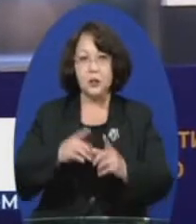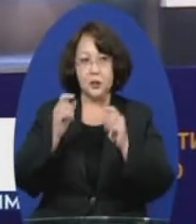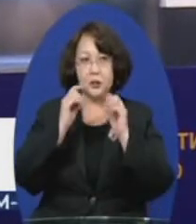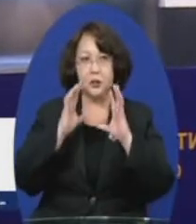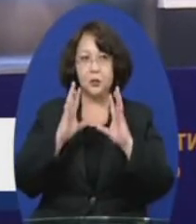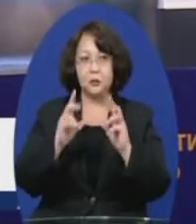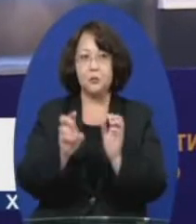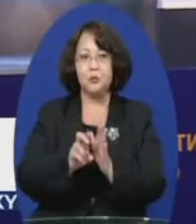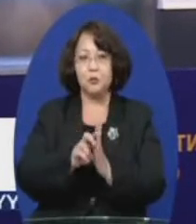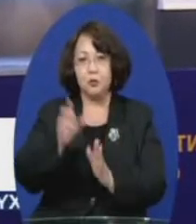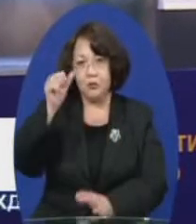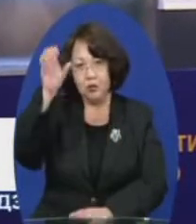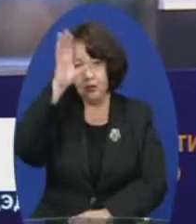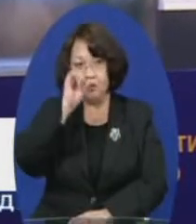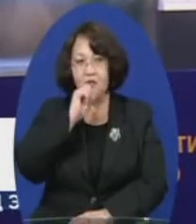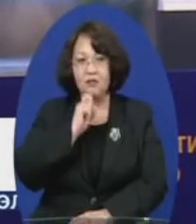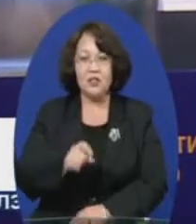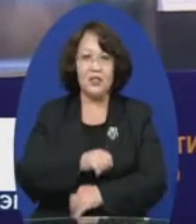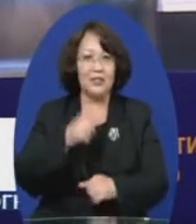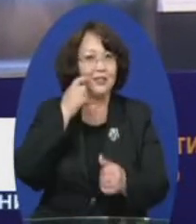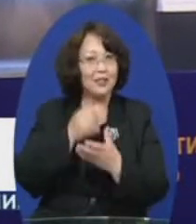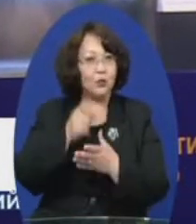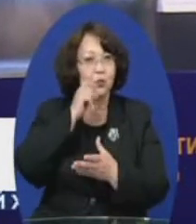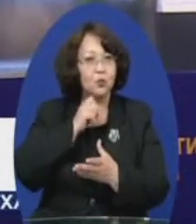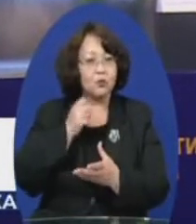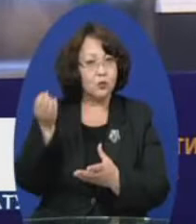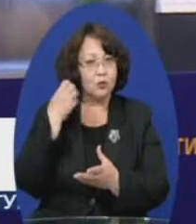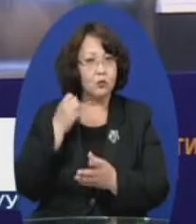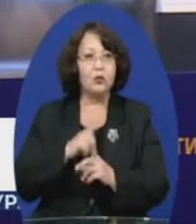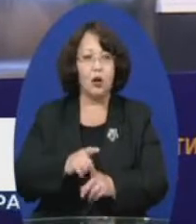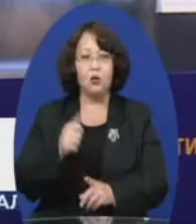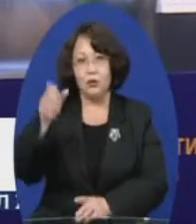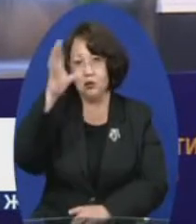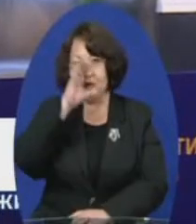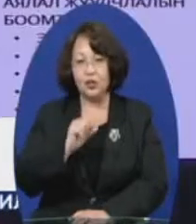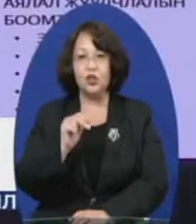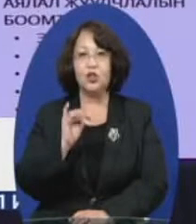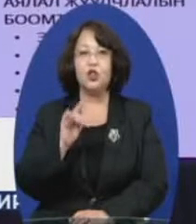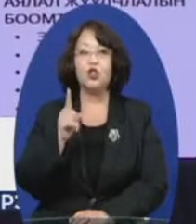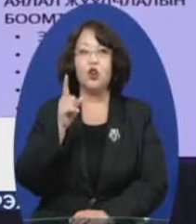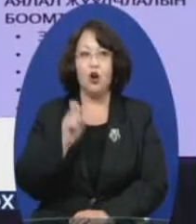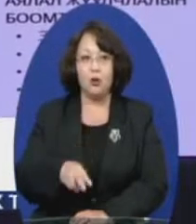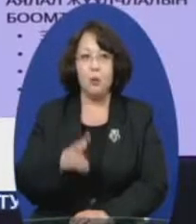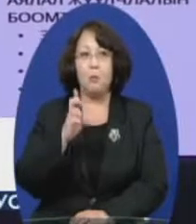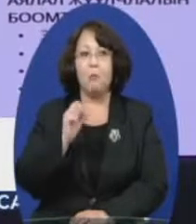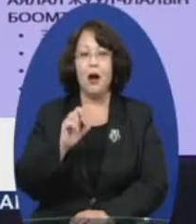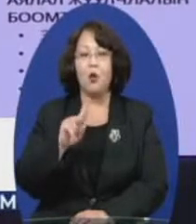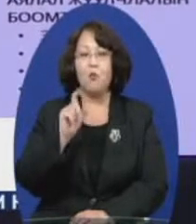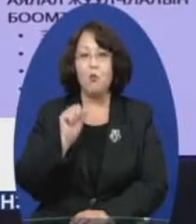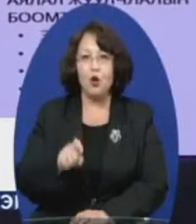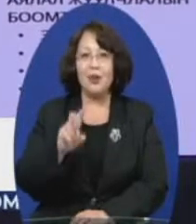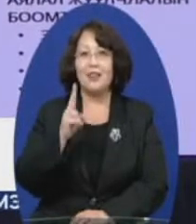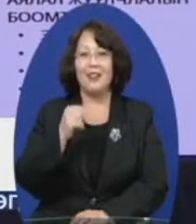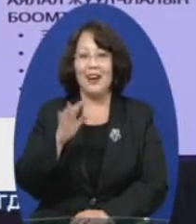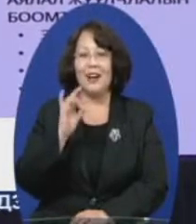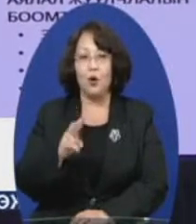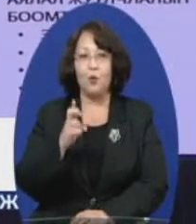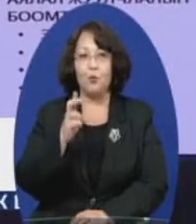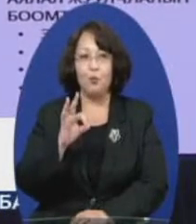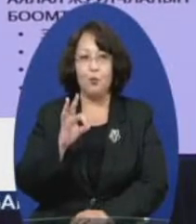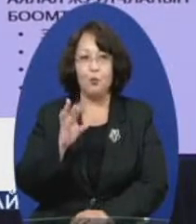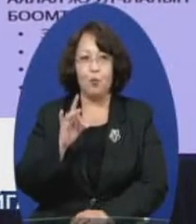байгааг ерөнхий сайд онцлсан. Иргэдийн санал хүсэлтийн дагуу ерөнхий сайд Ой Эрдэнэ, Чингис хот, Баянмөнх, Дархан, Бор